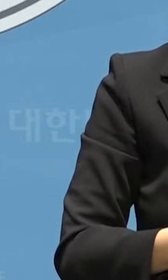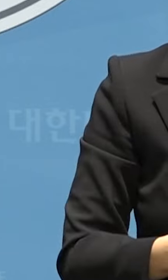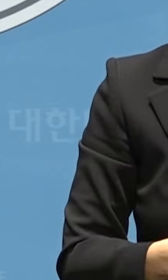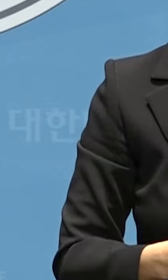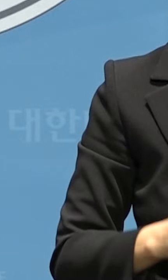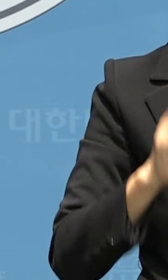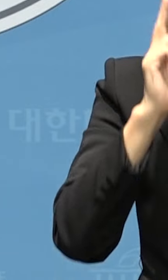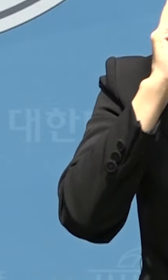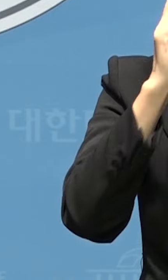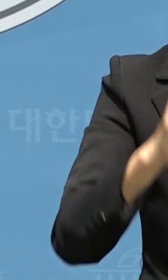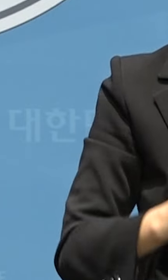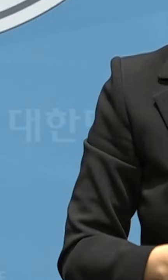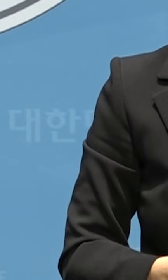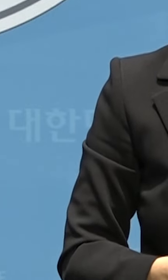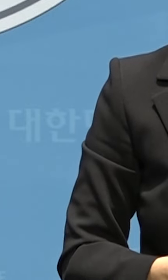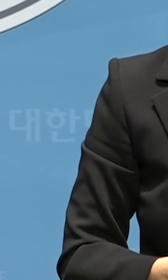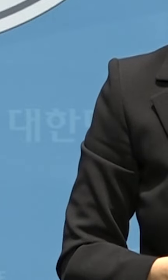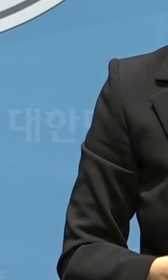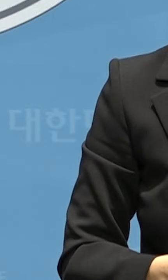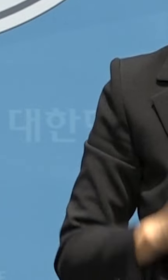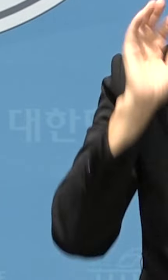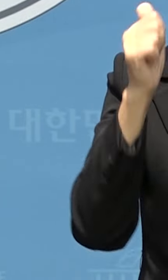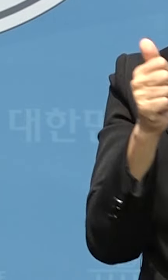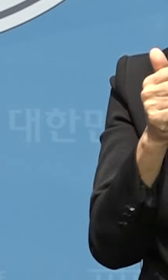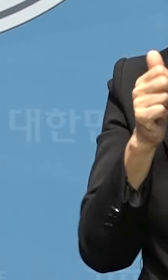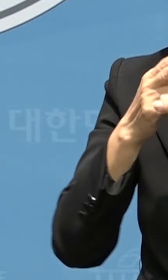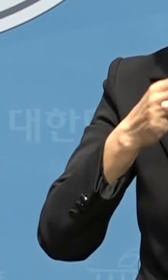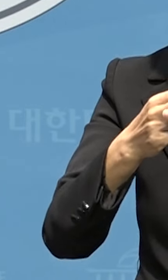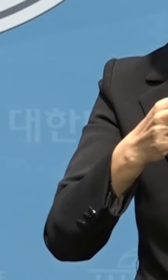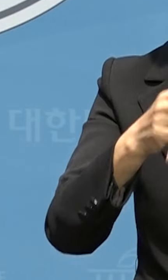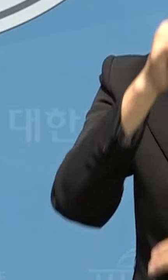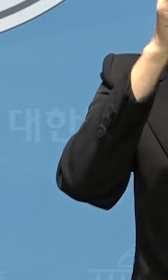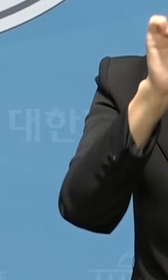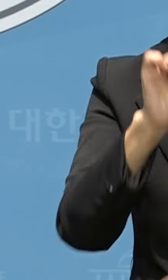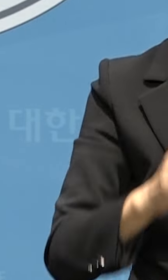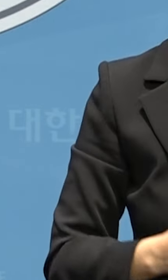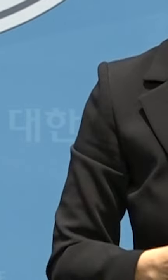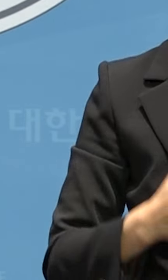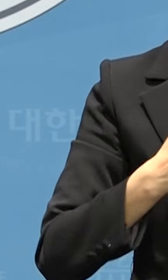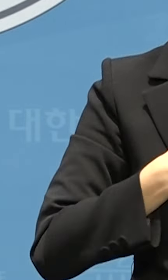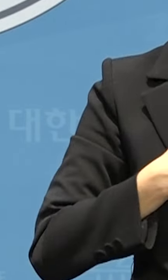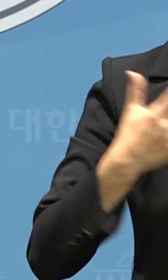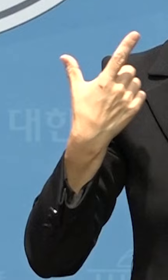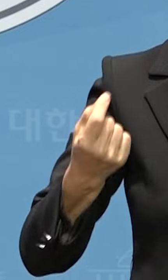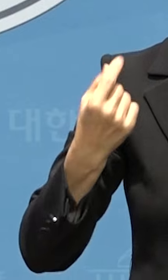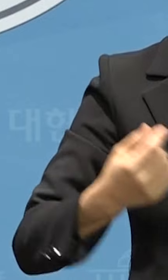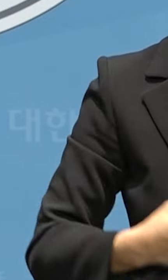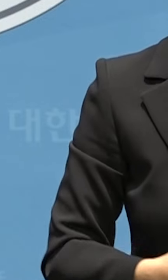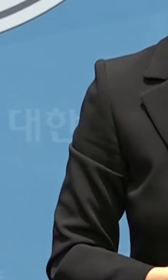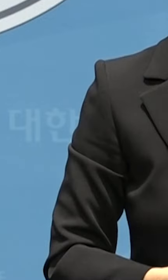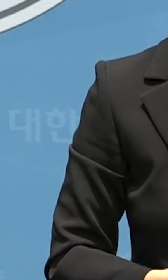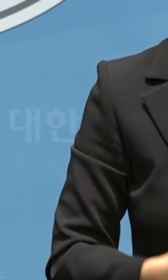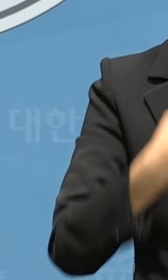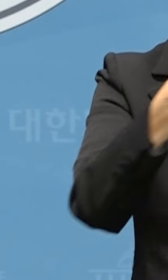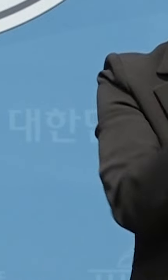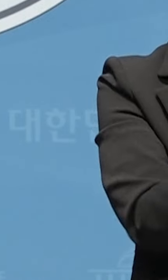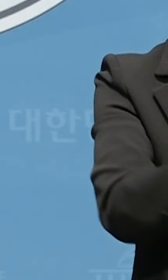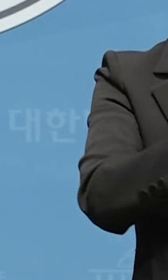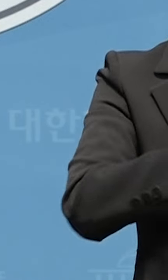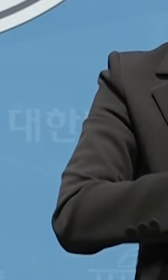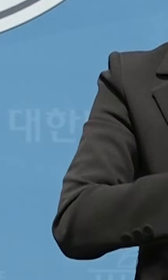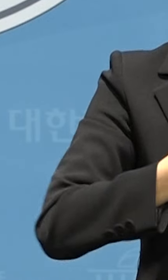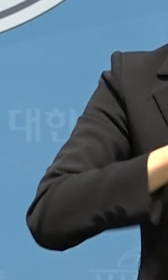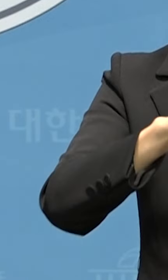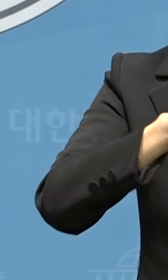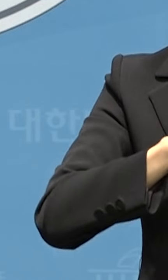넘어서 유건무죄, 무건유죄인 세상입니다. 저 신영대 떳떳합니다. 민주당의 명예와 저의